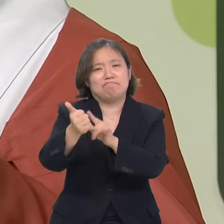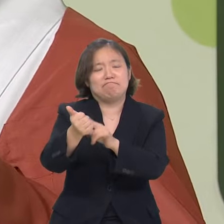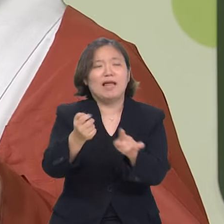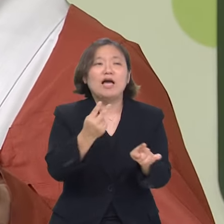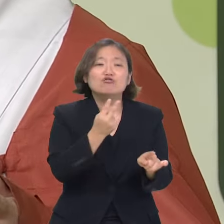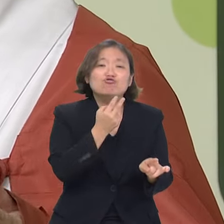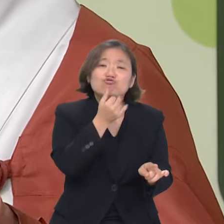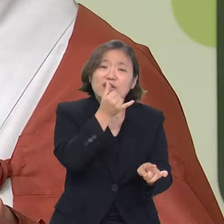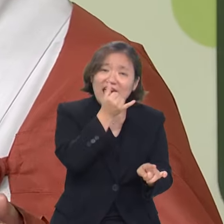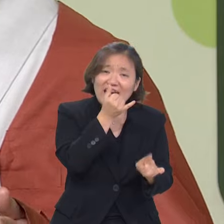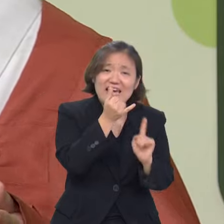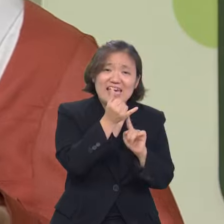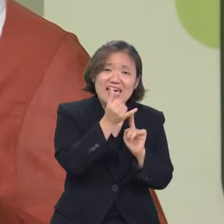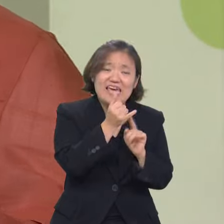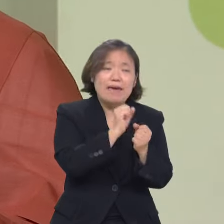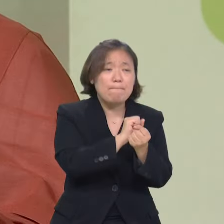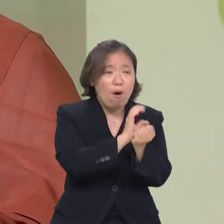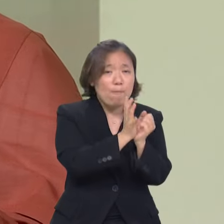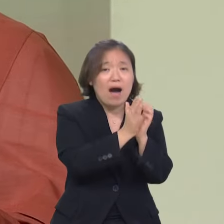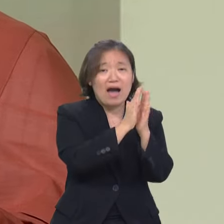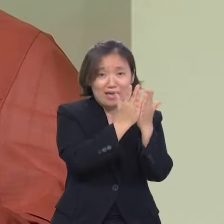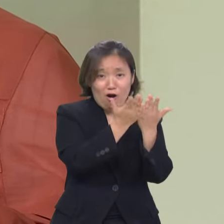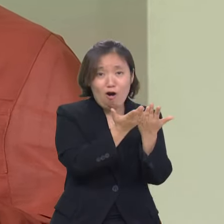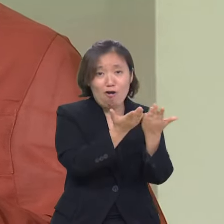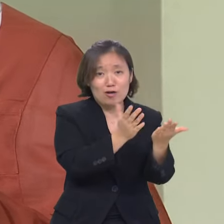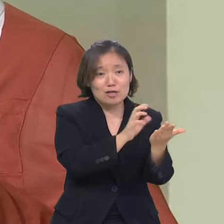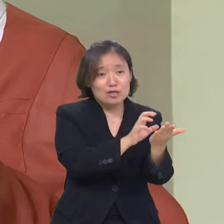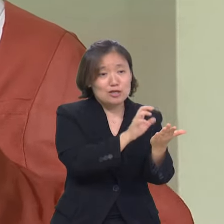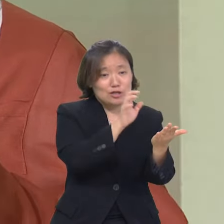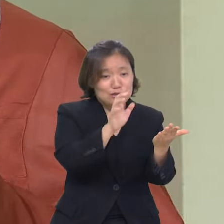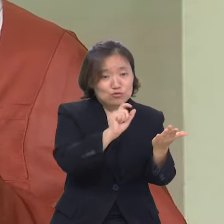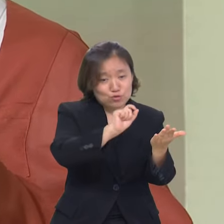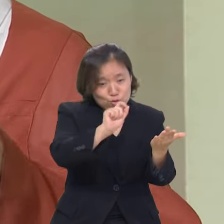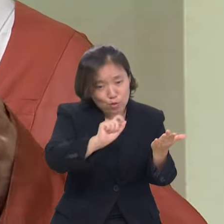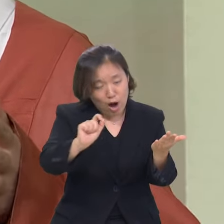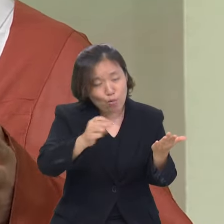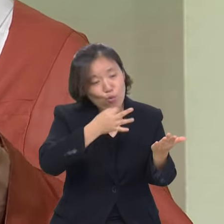혹 중생이이 법화경을 수지하고